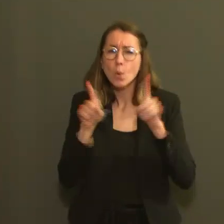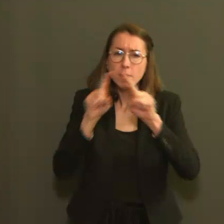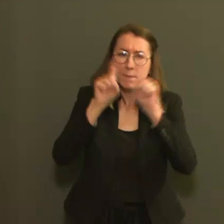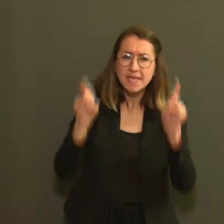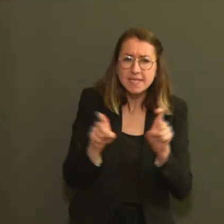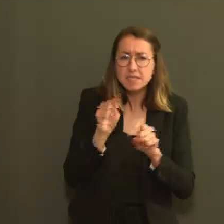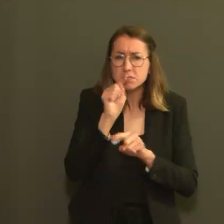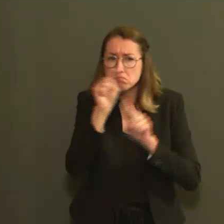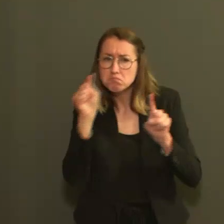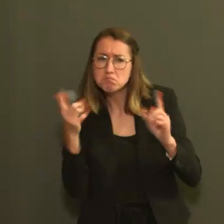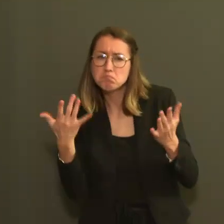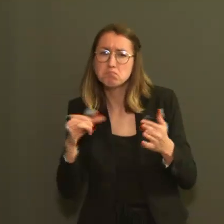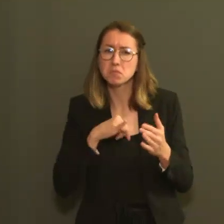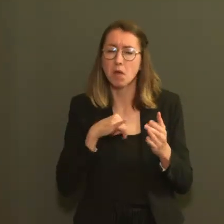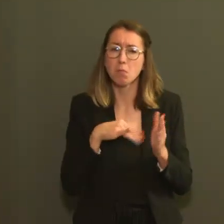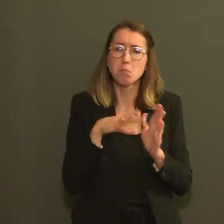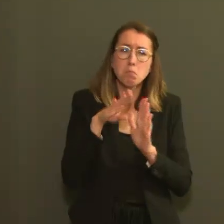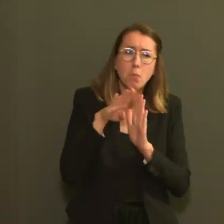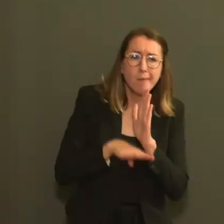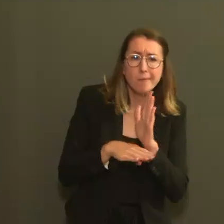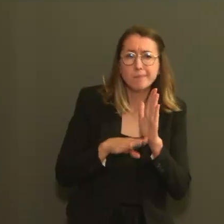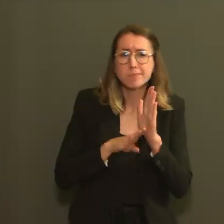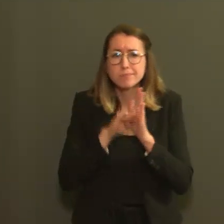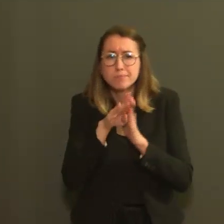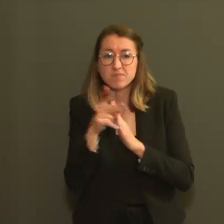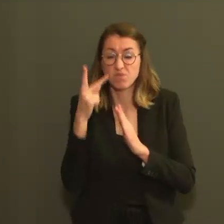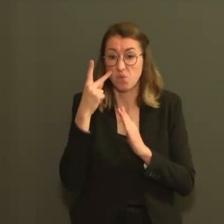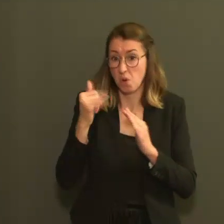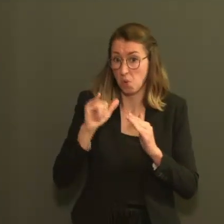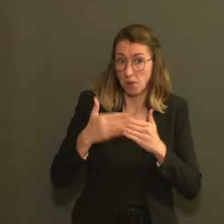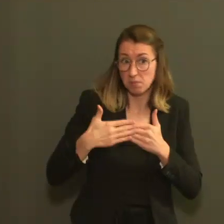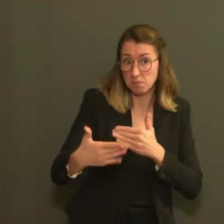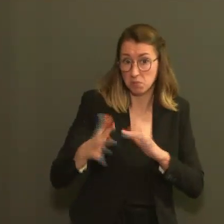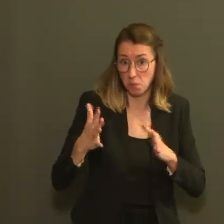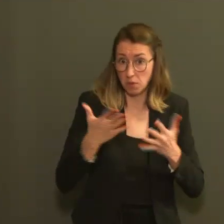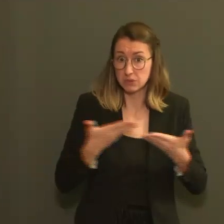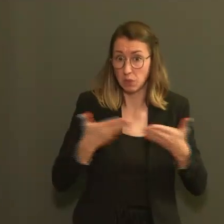préciser pour la suite. Merci pour votre attention.